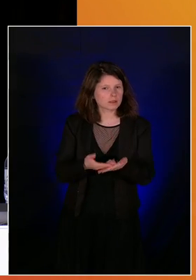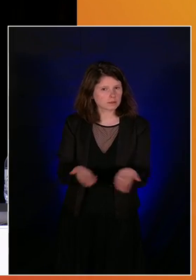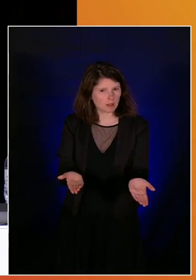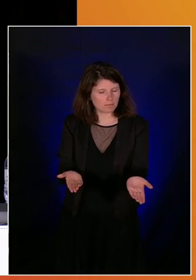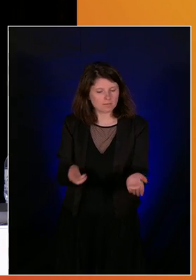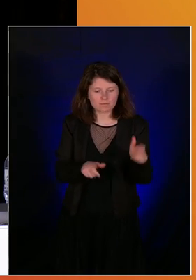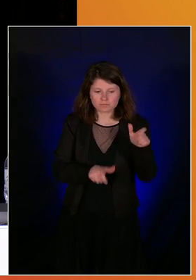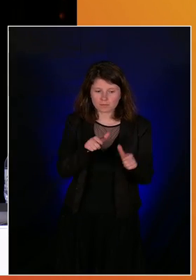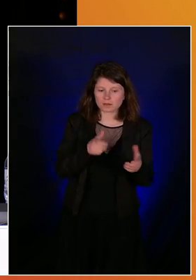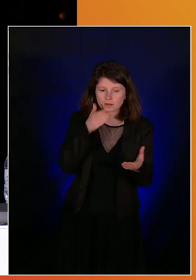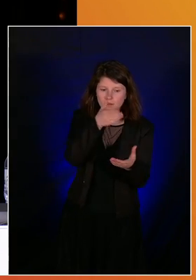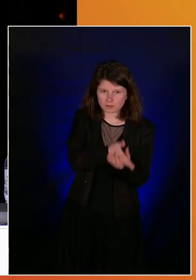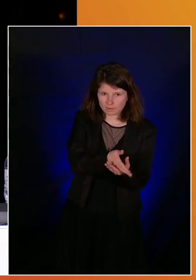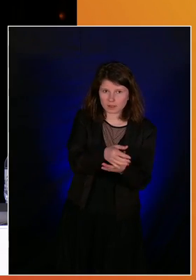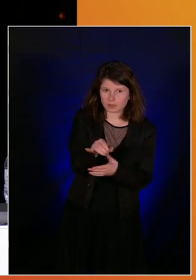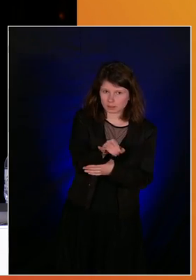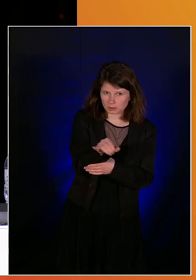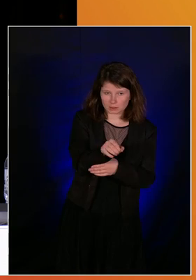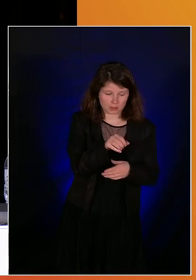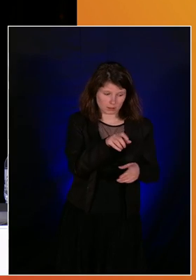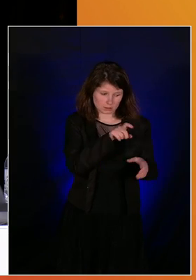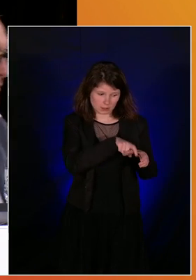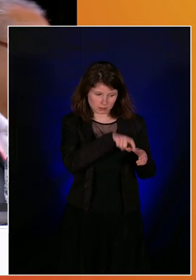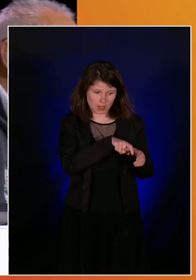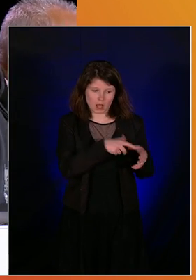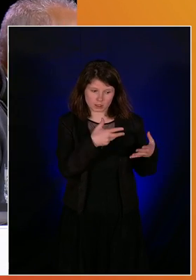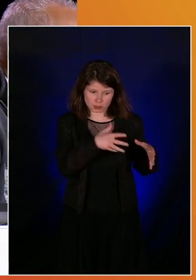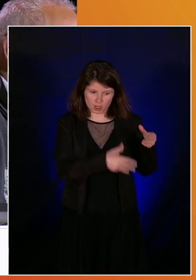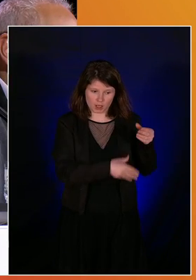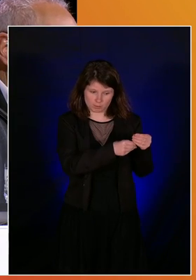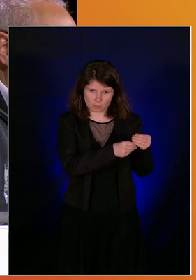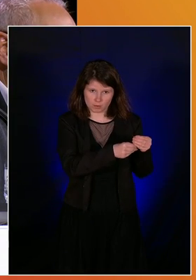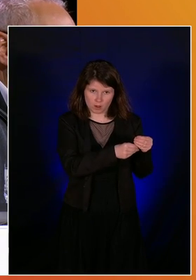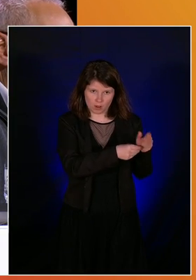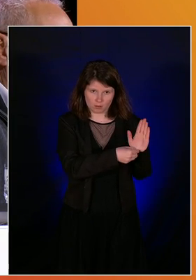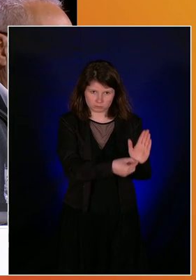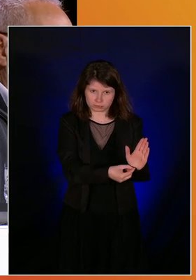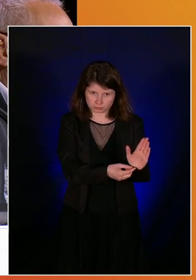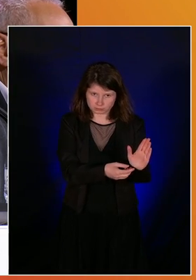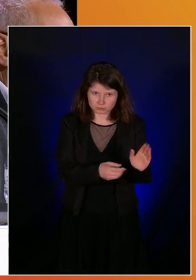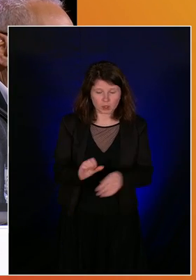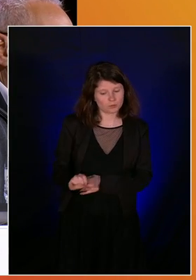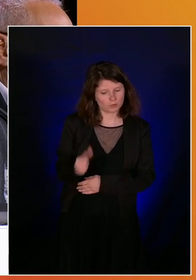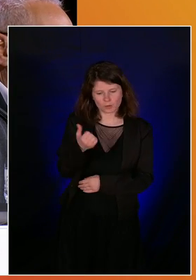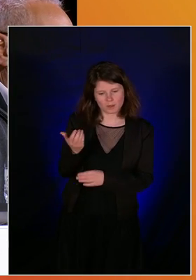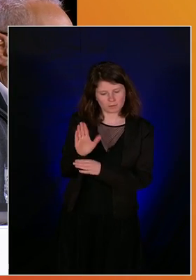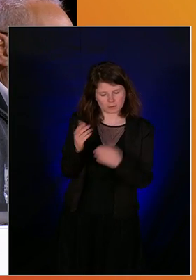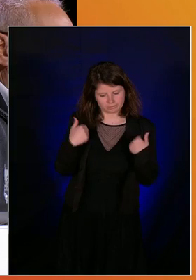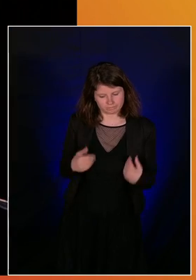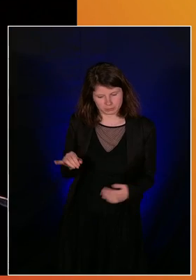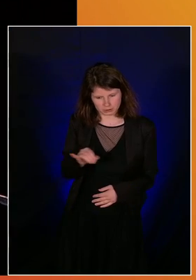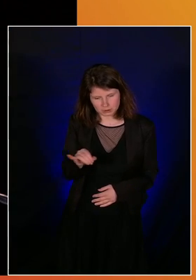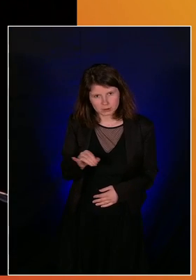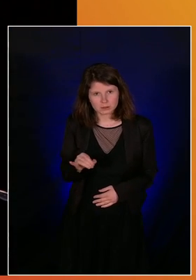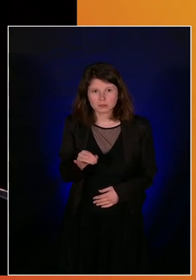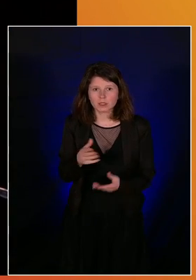ceux syndicats qui ont déposé un amendement donc n'oubliez pas surtout vous vous présentez hein et si vous avez